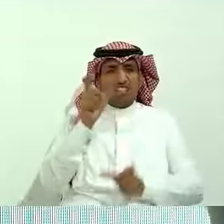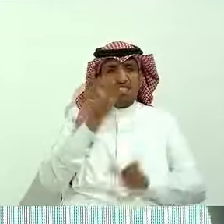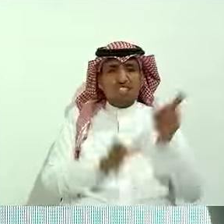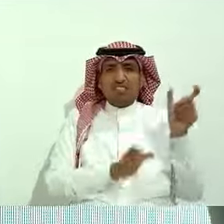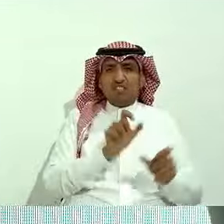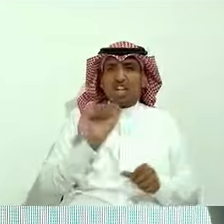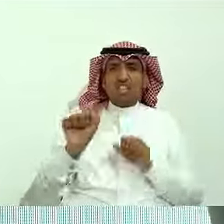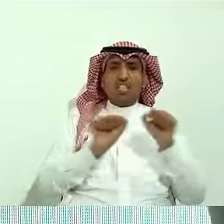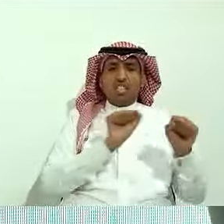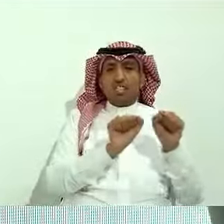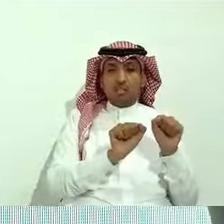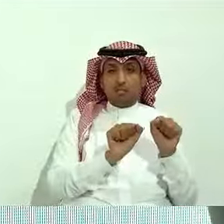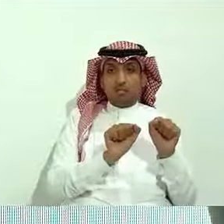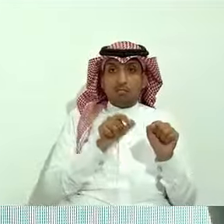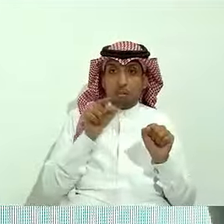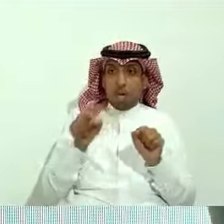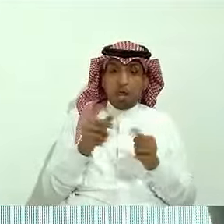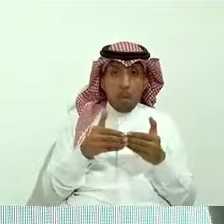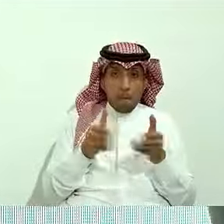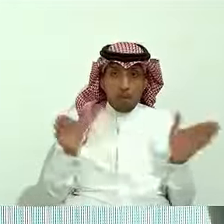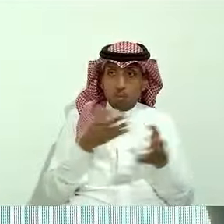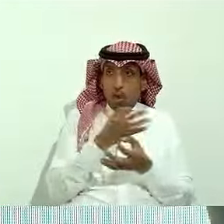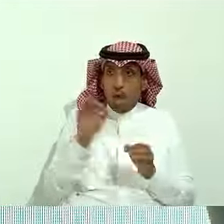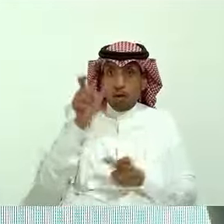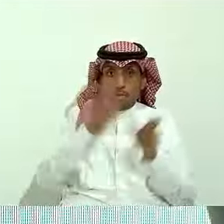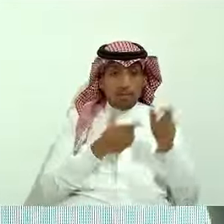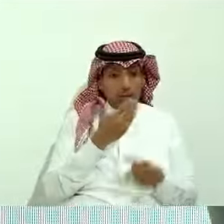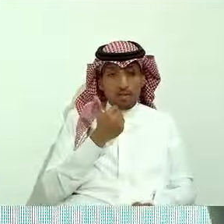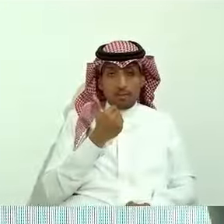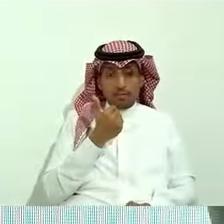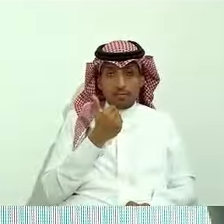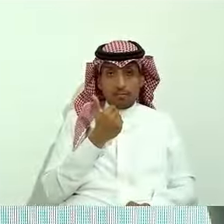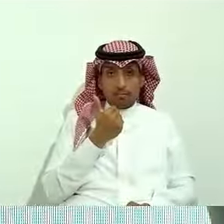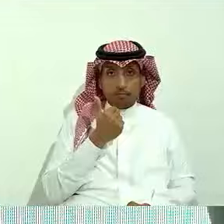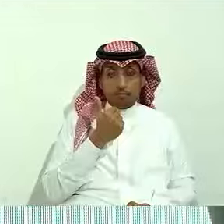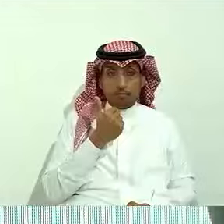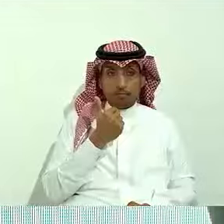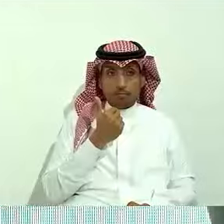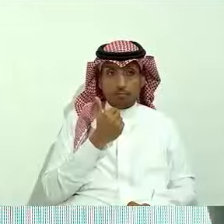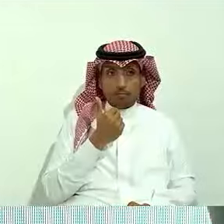الأفراد، وهذه غير متاحة لكل الناس. فإتاحة